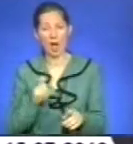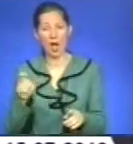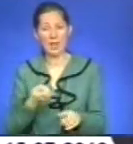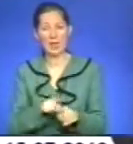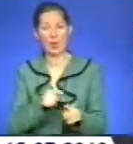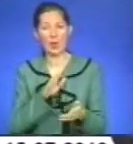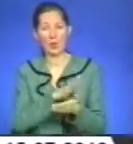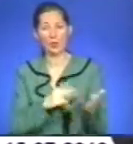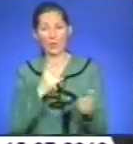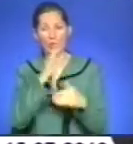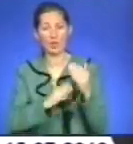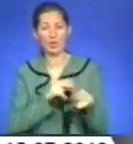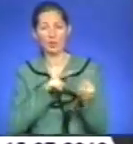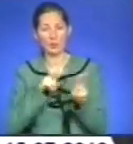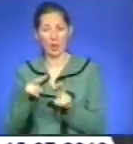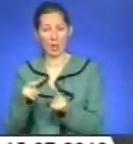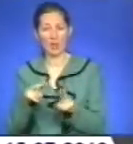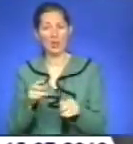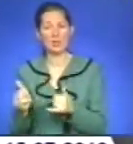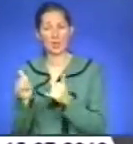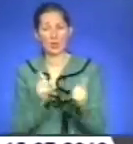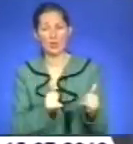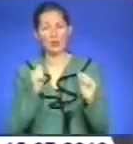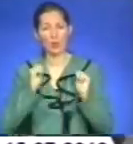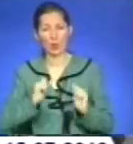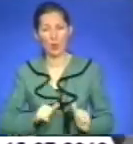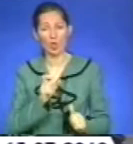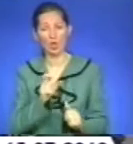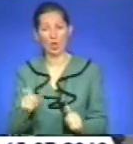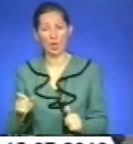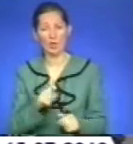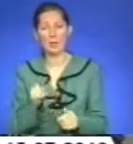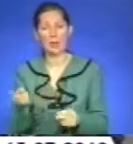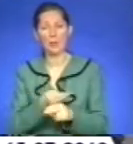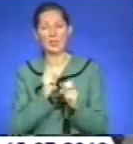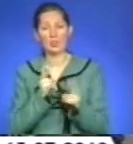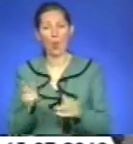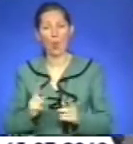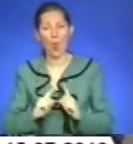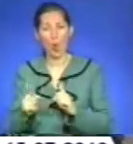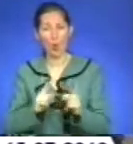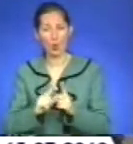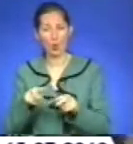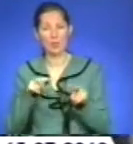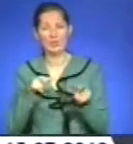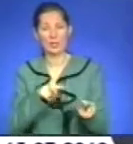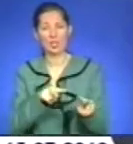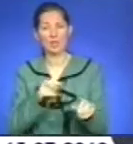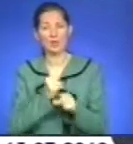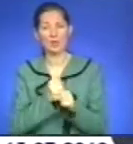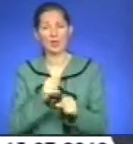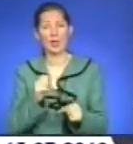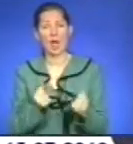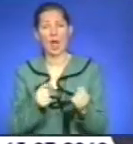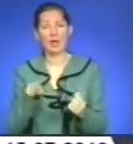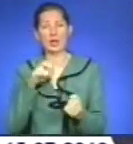надавали необхідну допомогу та забезпечували спокій прочан. За безпеку руху на автошляхах до Зарваниці стежили працівники Держатоінспекції.